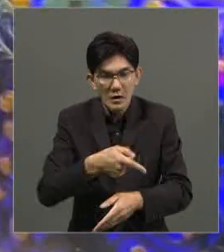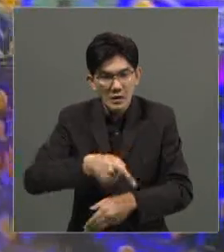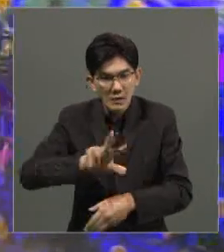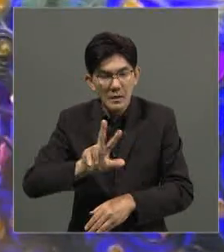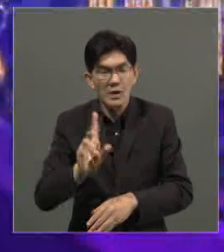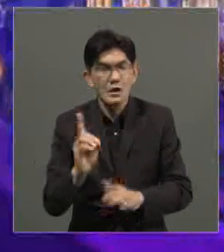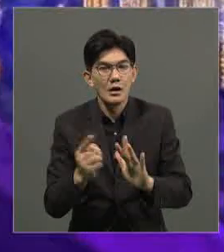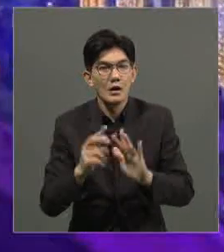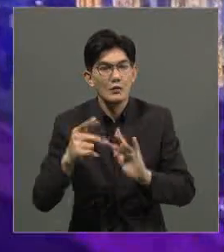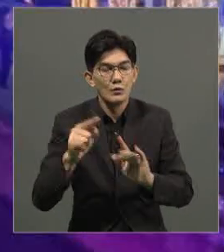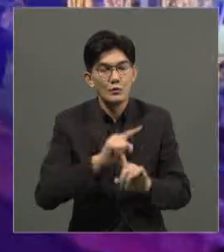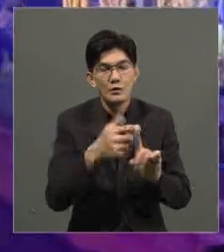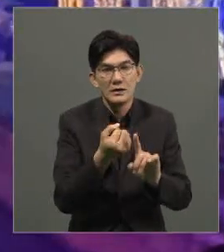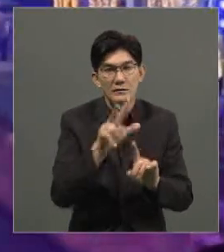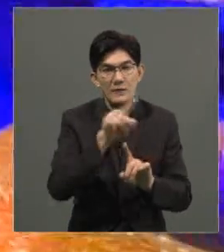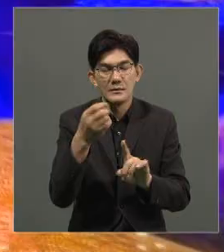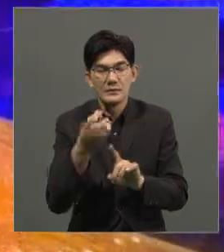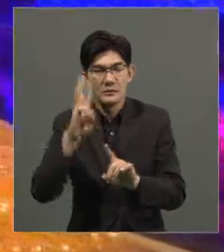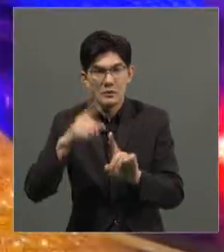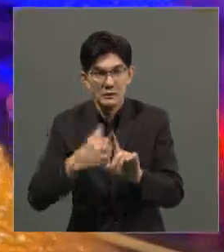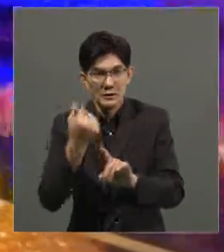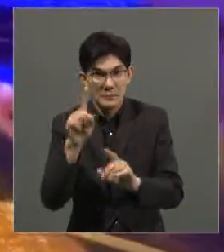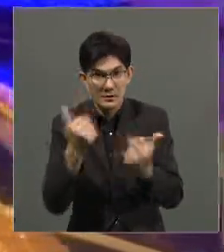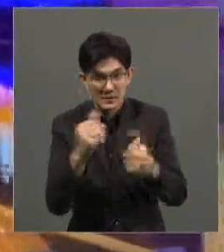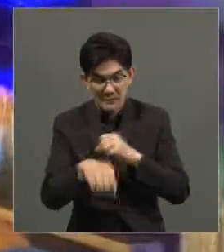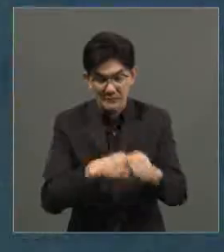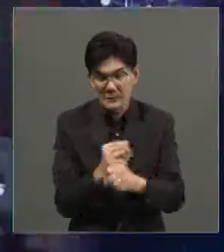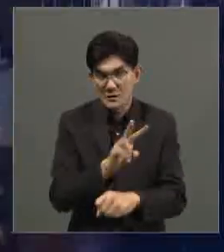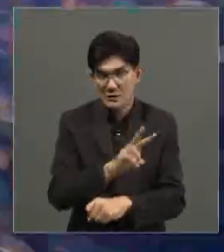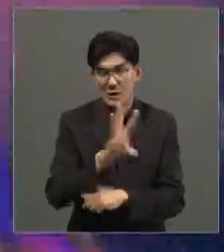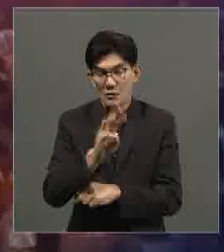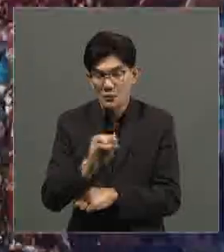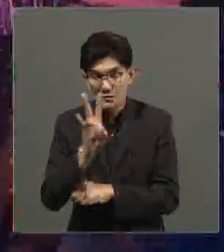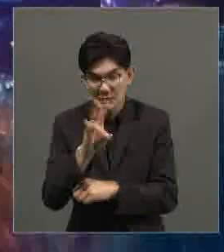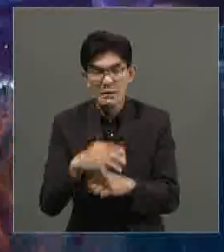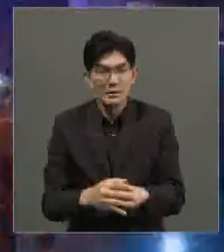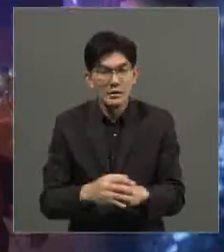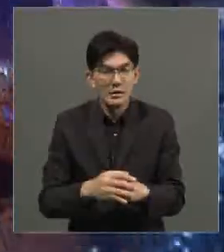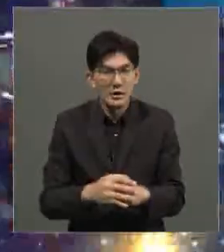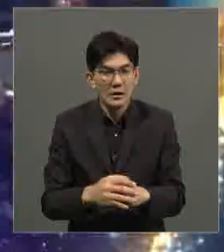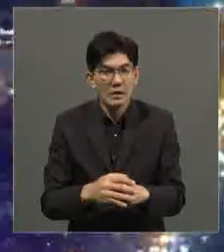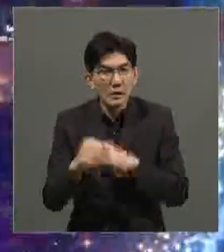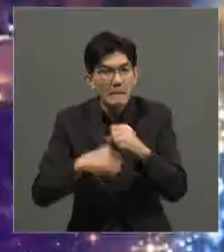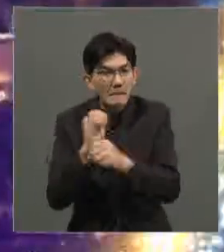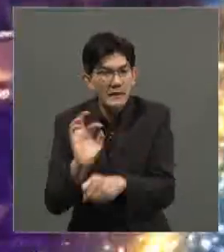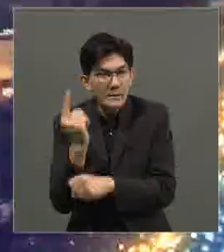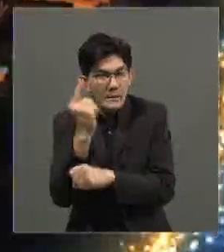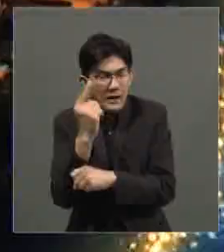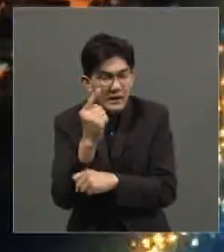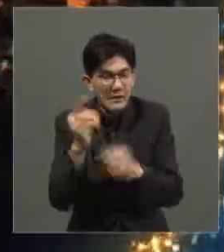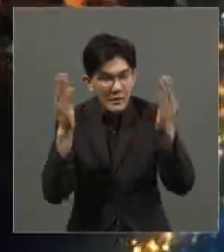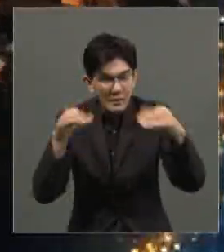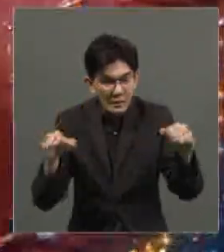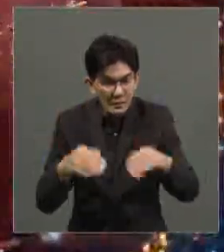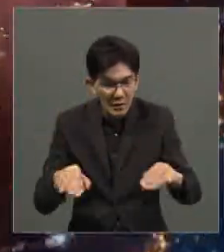ม 13-16 พฤศจิกายน 2567สิ้นปีกับงานเคาท์ดาวน์เริ่มตั้งแต่คริสต์มาส